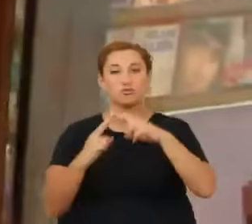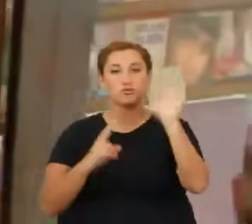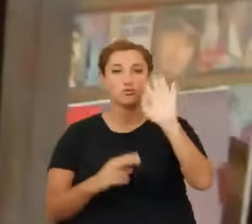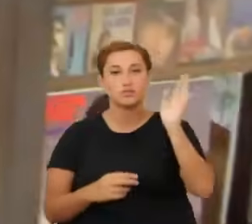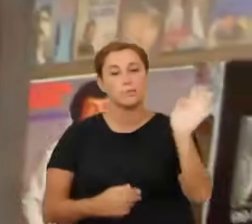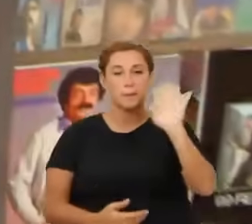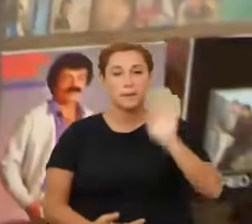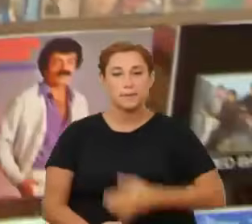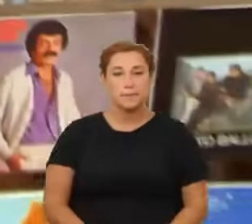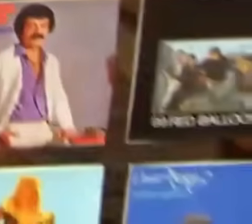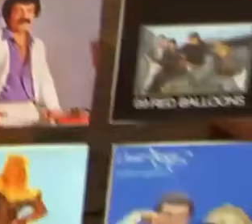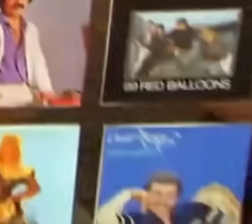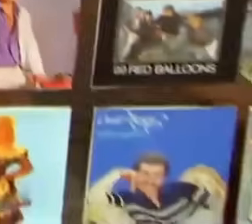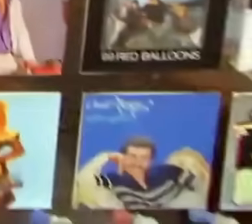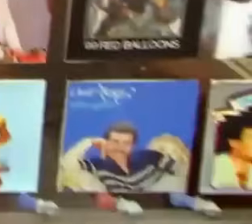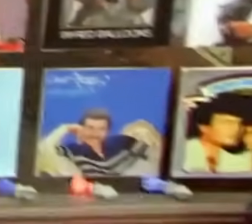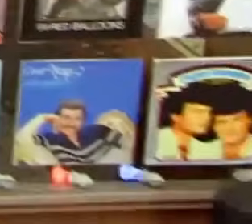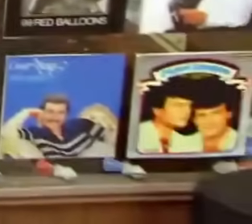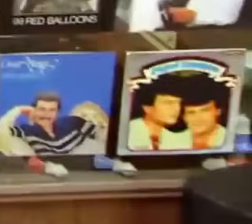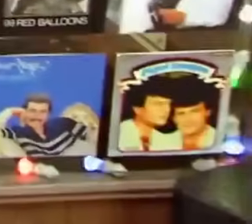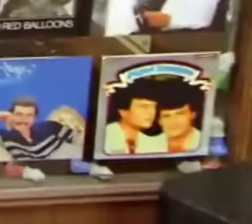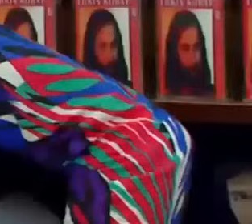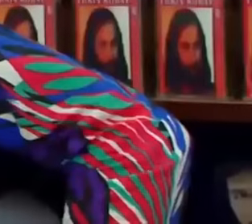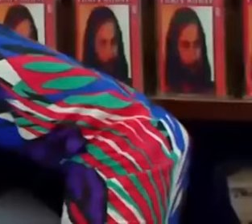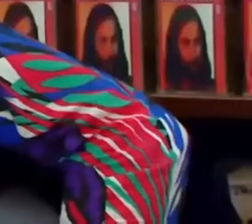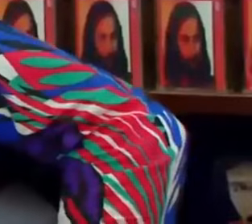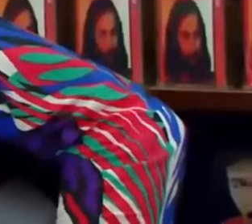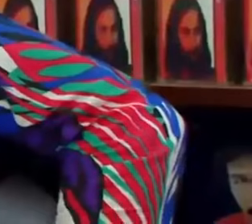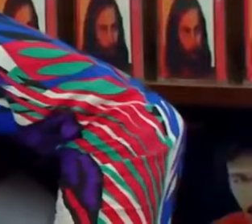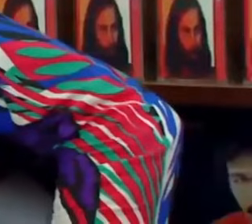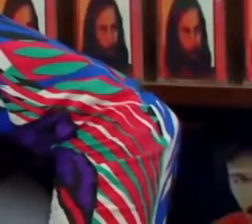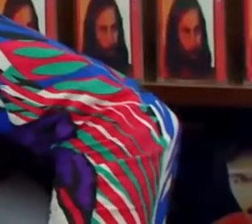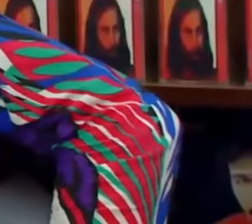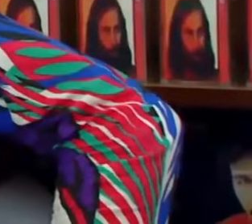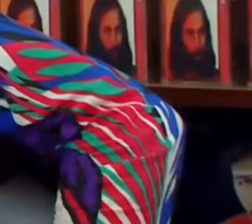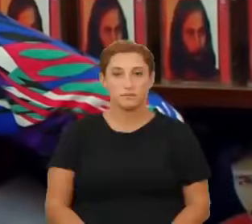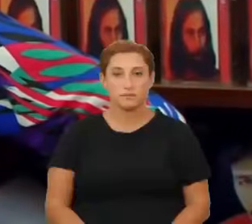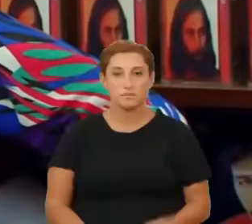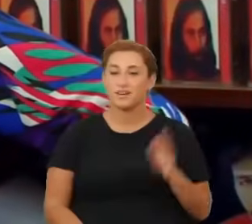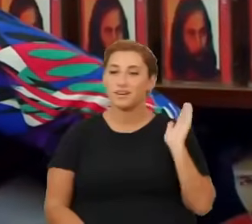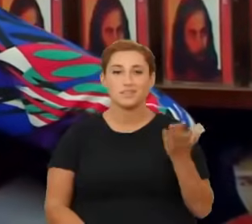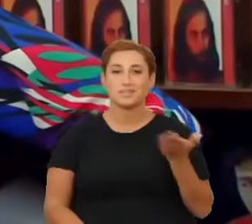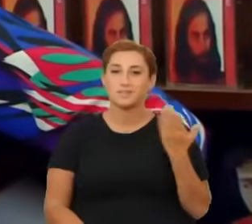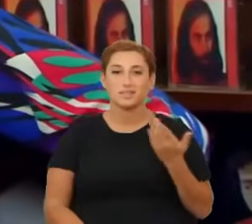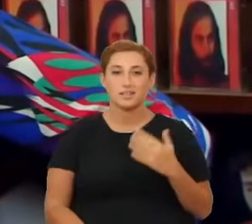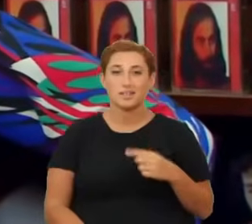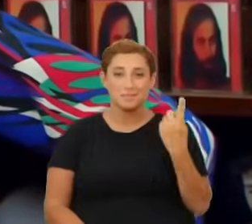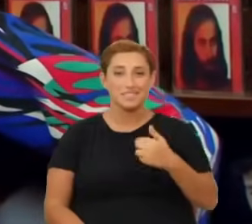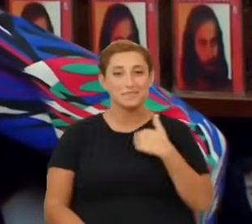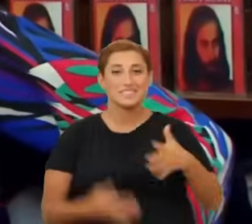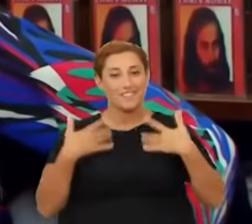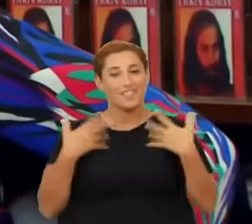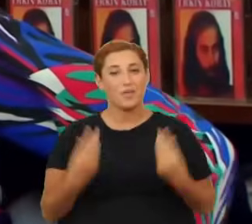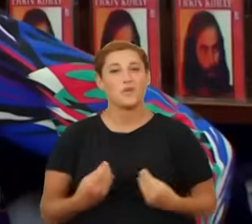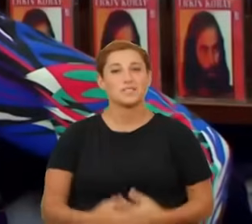Hadi bakalım. Eyvallah. Ahmet çıktı. Ergun gülümseyerek arkasından bakıyor. Ah ulan ah. Bir de biz